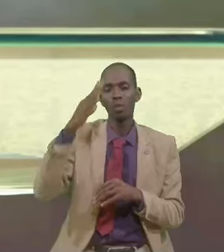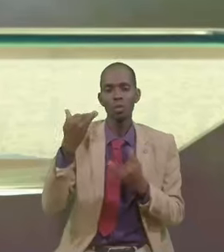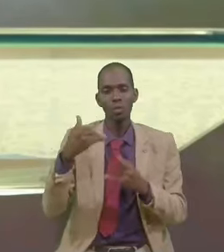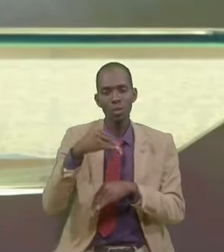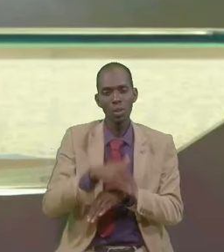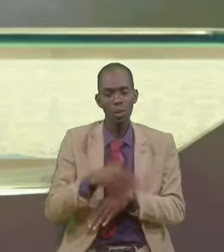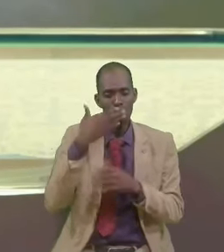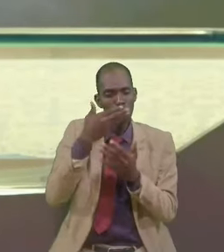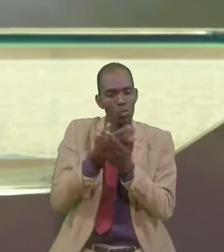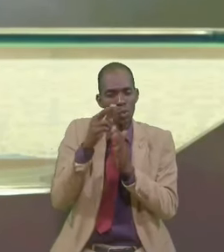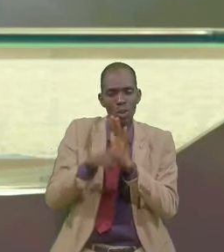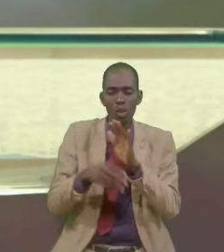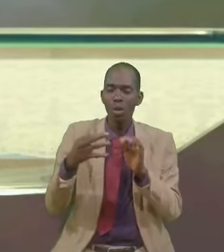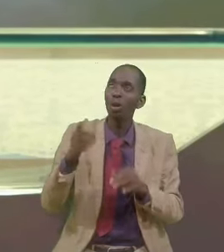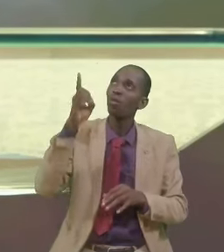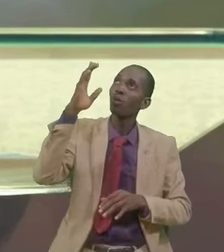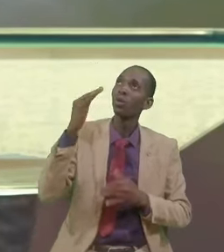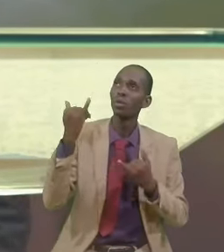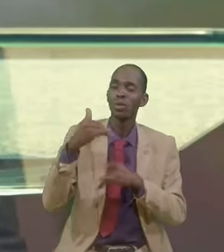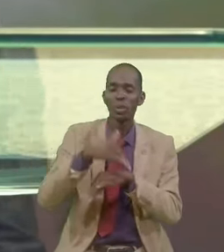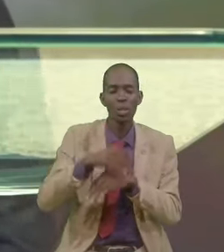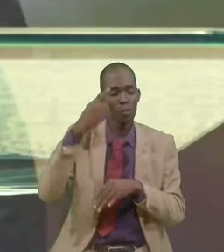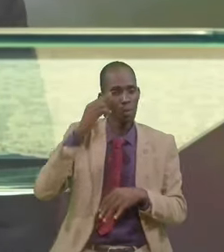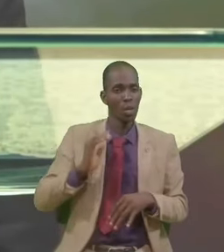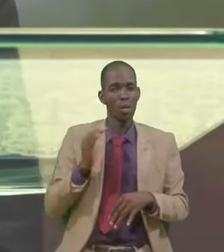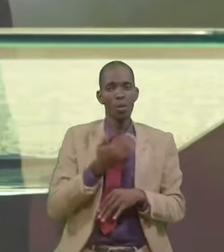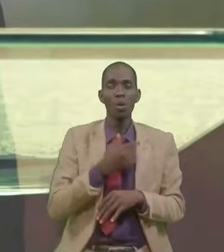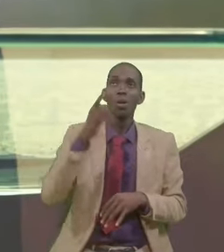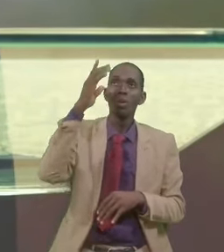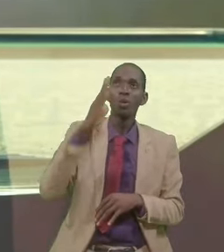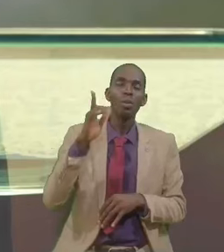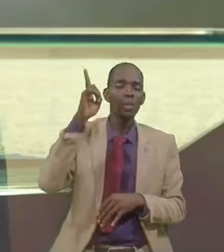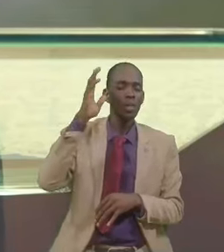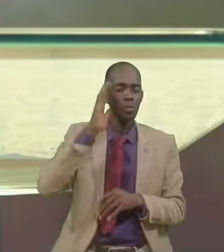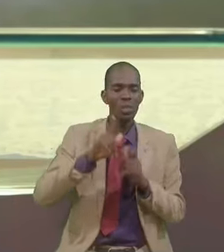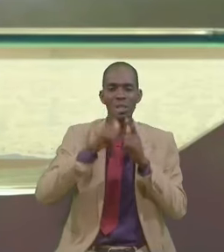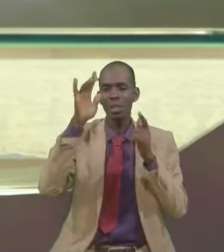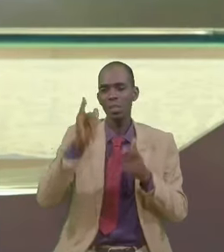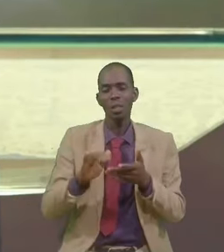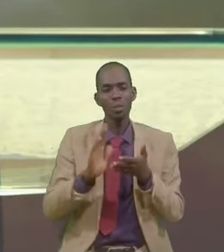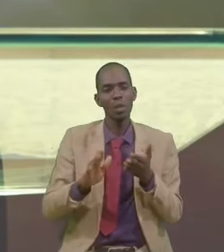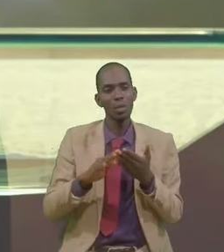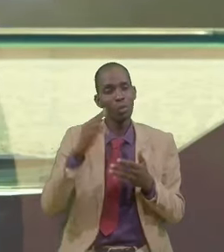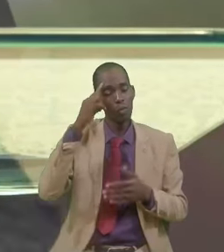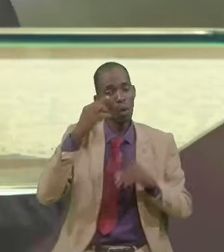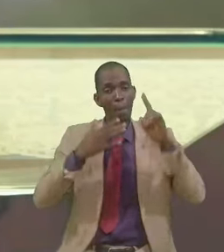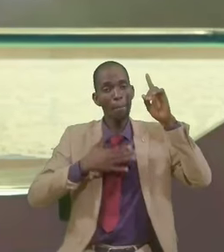soir, à notre Dieu, qui ne se lasse pas de pardonner. Autant les cieux sont